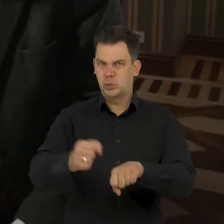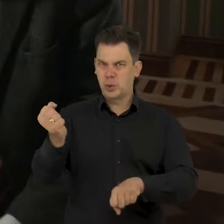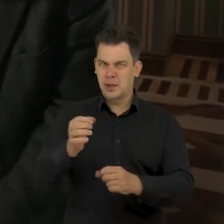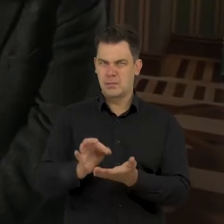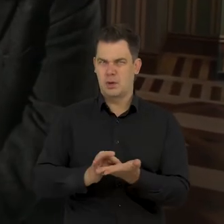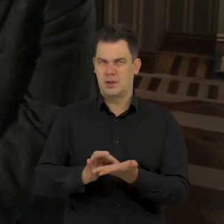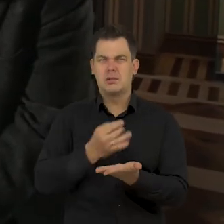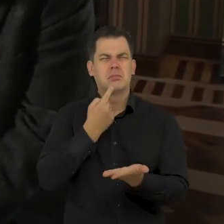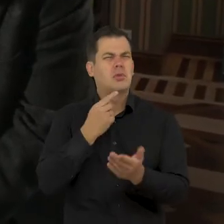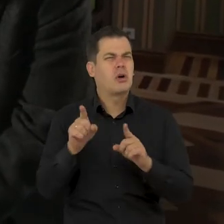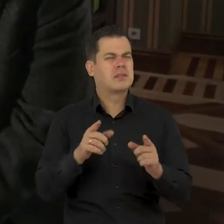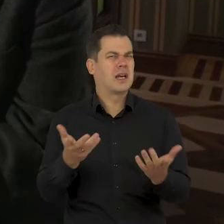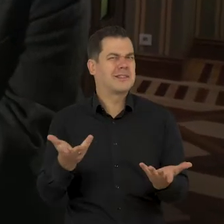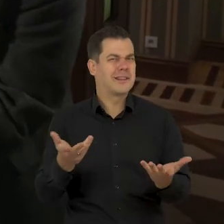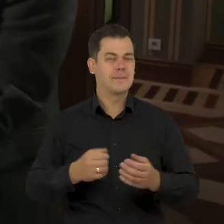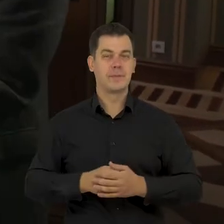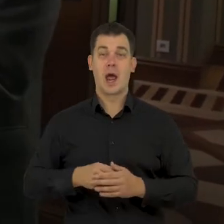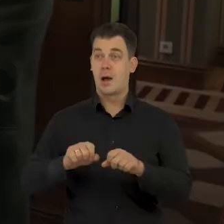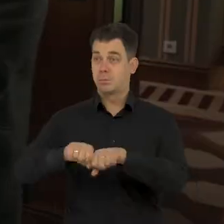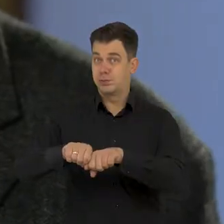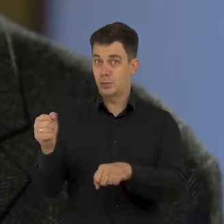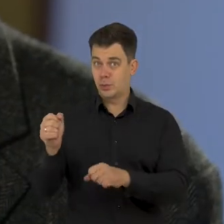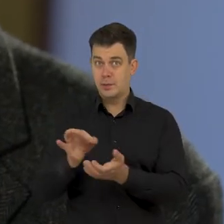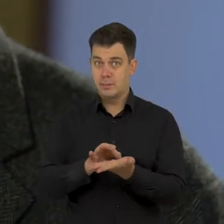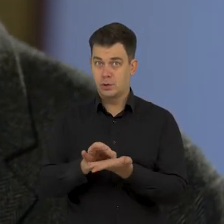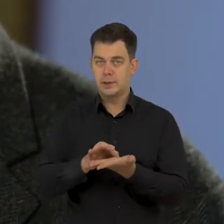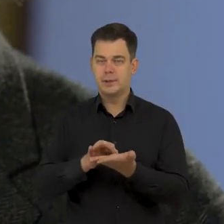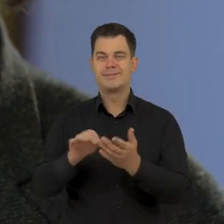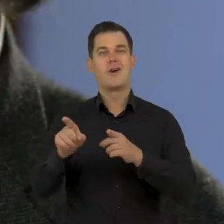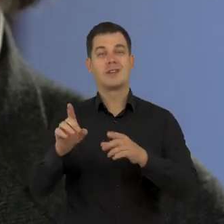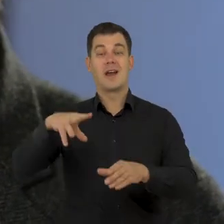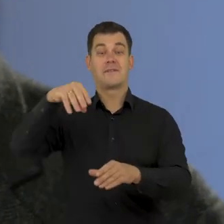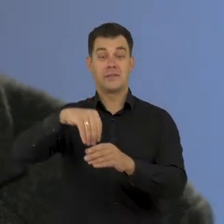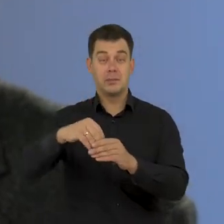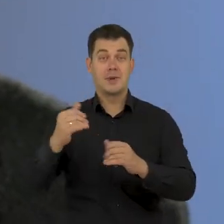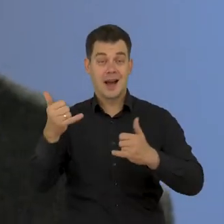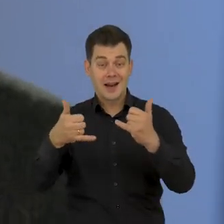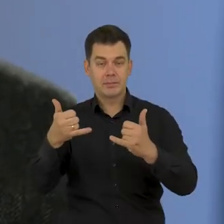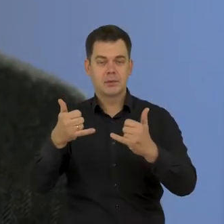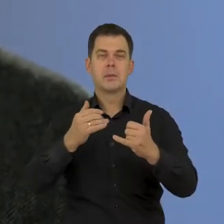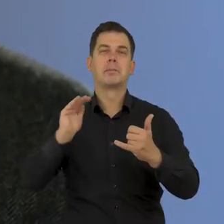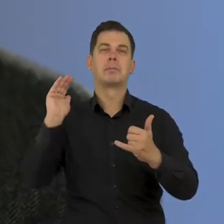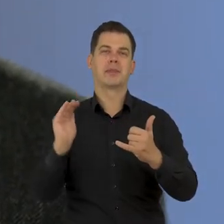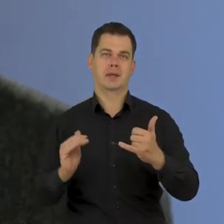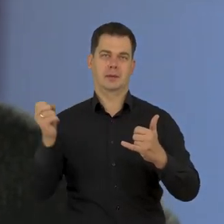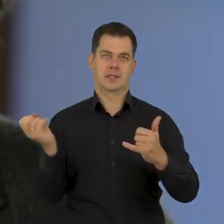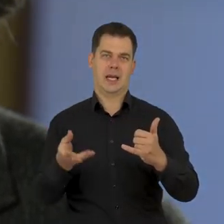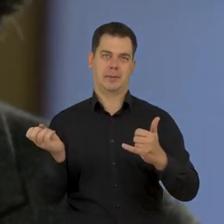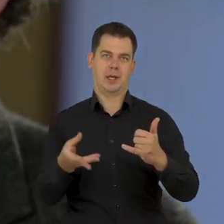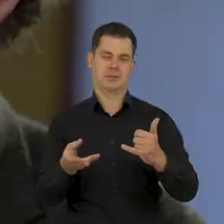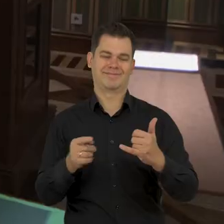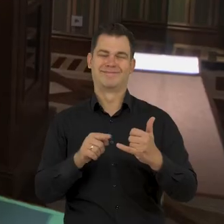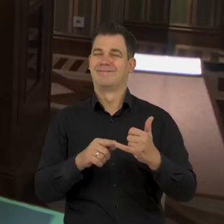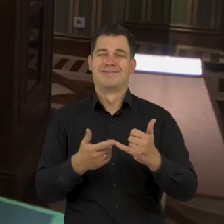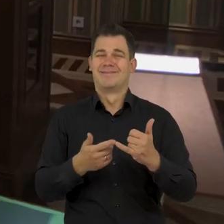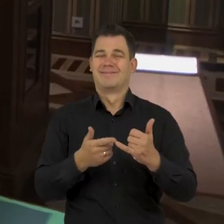jako psucie monety? Psucie monety polega na tym, iż w tych monetach jest coraz mniej